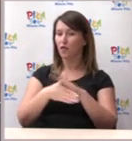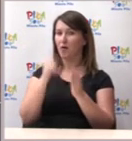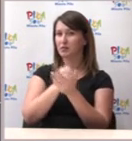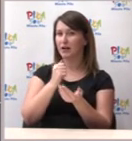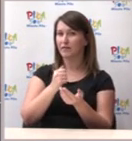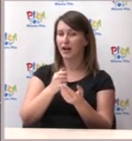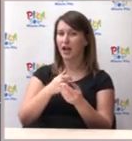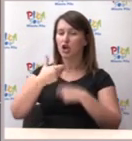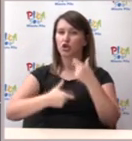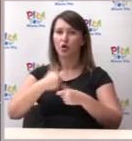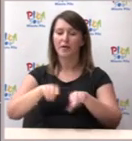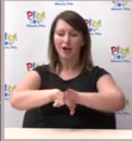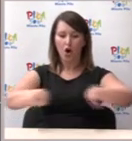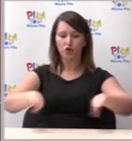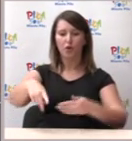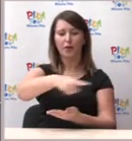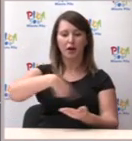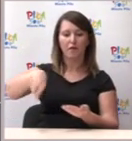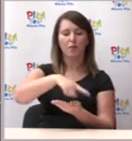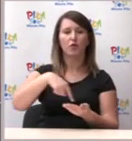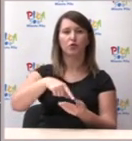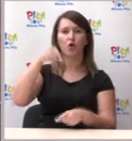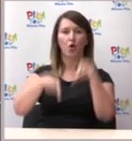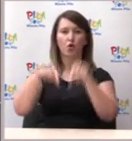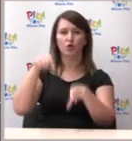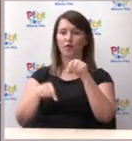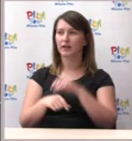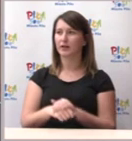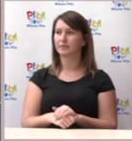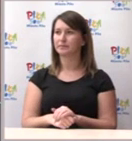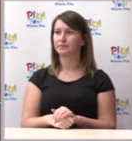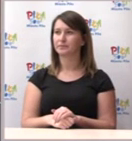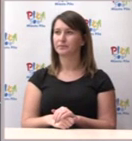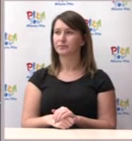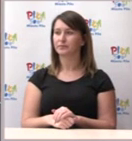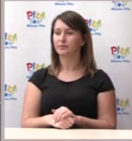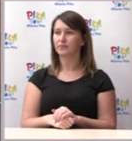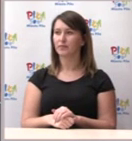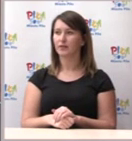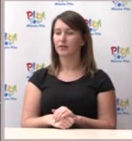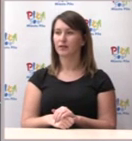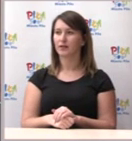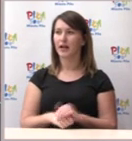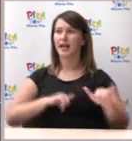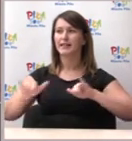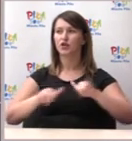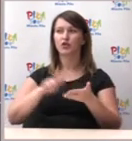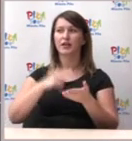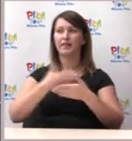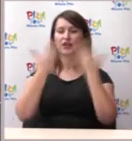odrębnych obwodów głosowania dla przeprowadzenia wyborów do Sejmu Rzeczpospolitej Polskiej i Senatu Rzeczpospolitej Polskiej zarządzonych na